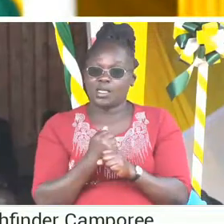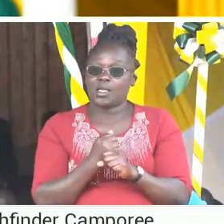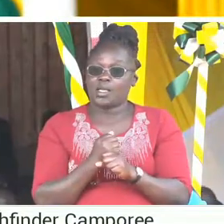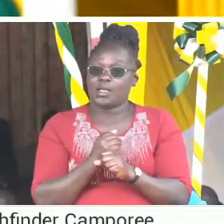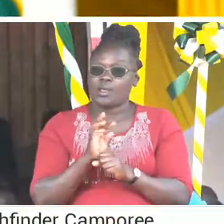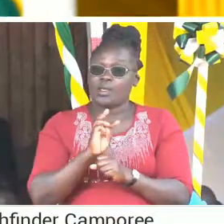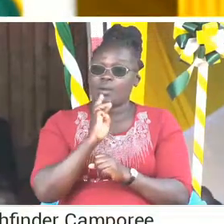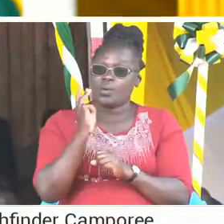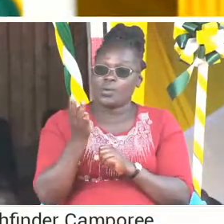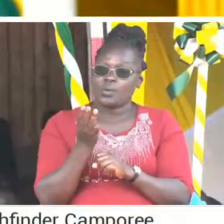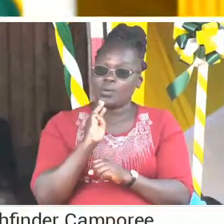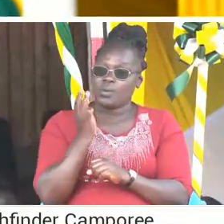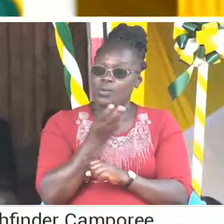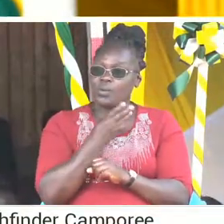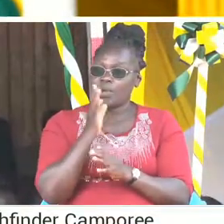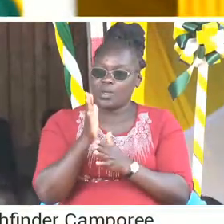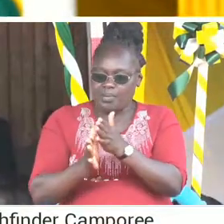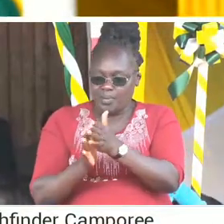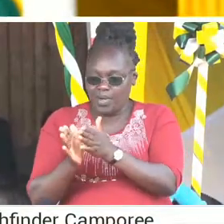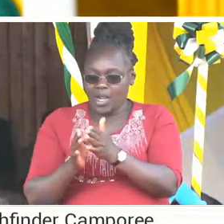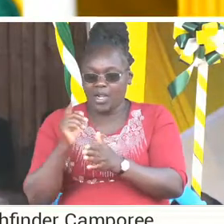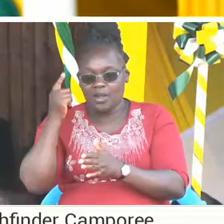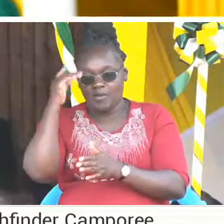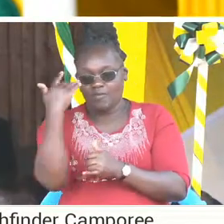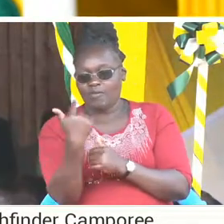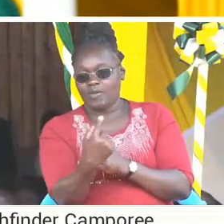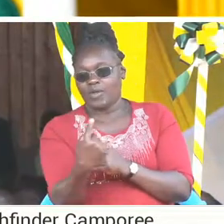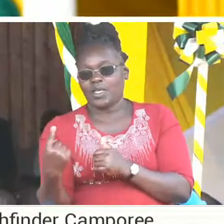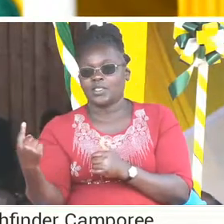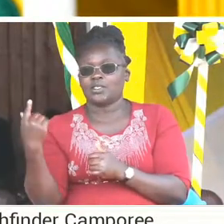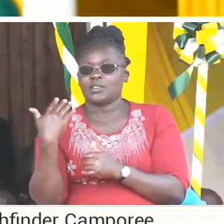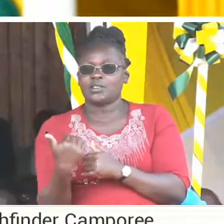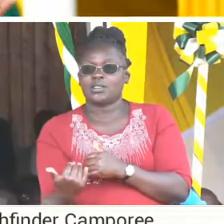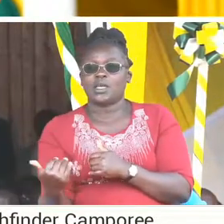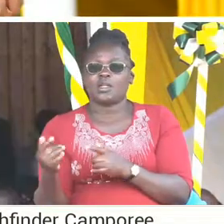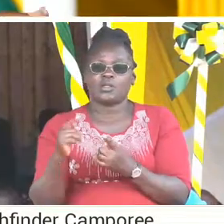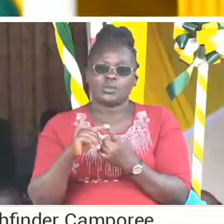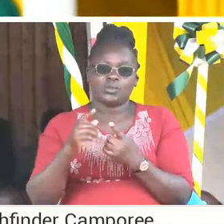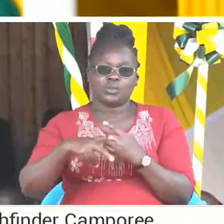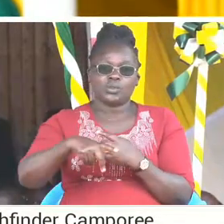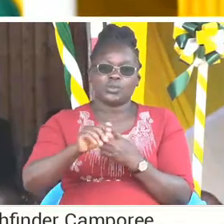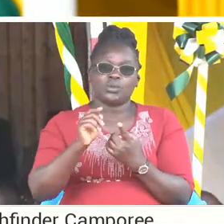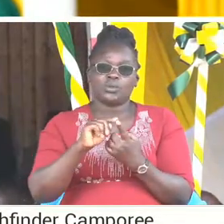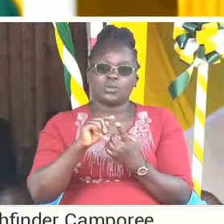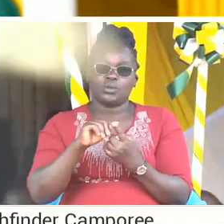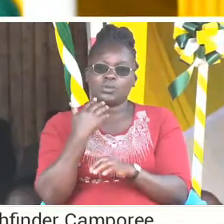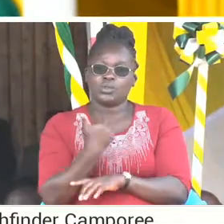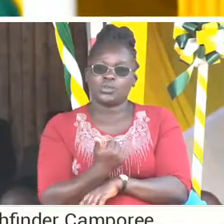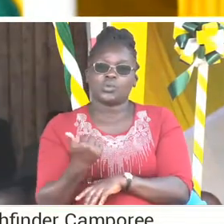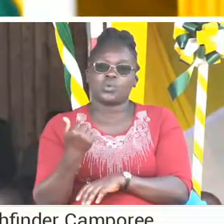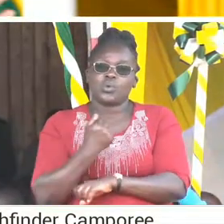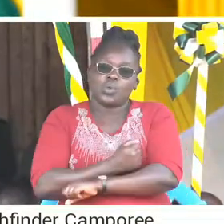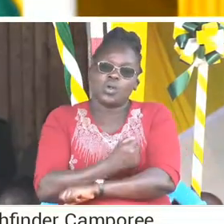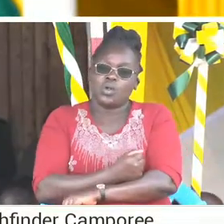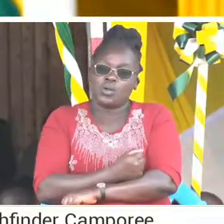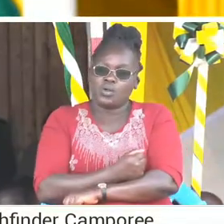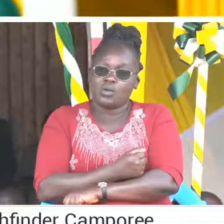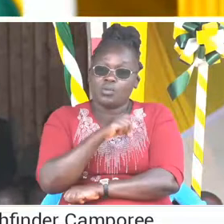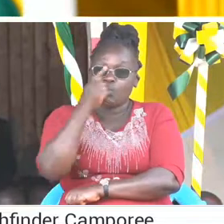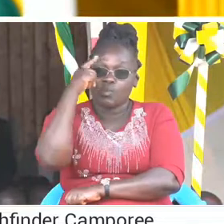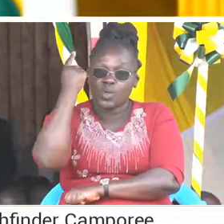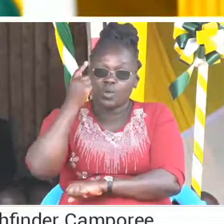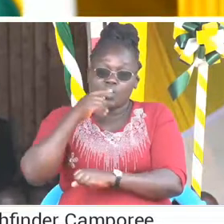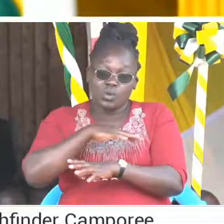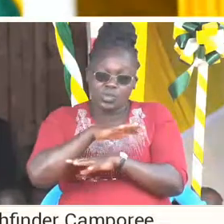kwenda shule, kwa sababu tunajua kwamba hasa wale ambao wamemaliza standard 8 juzi, lazima